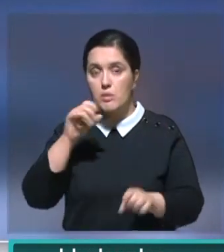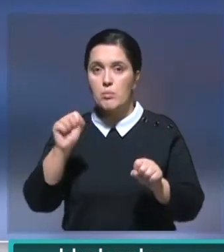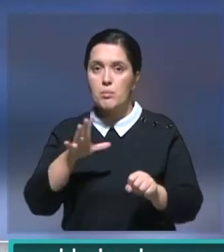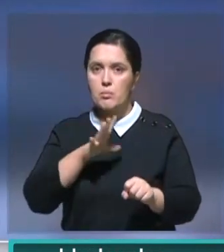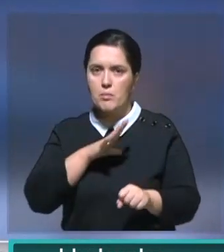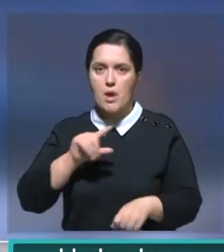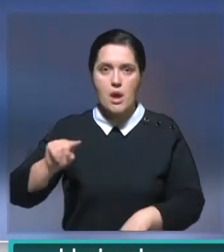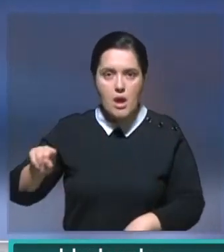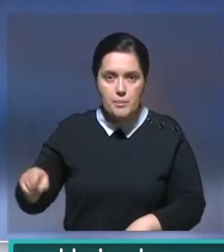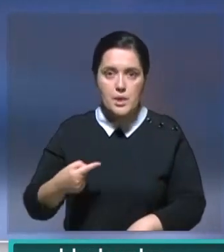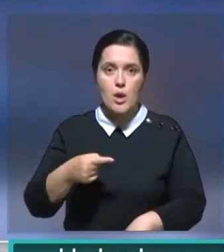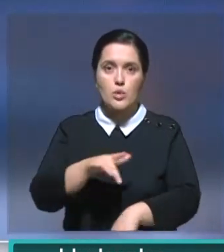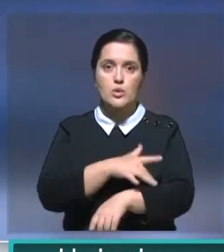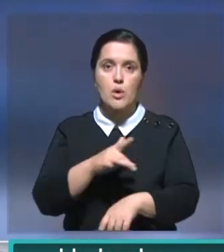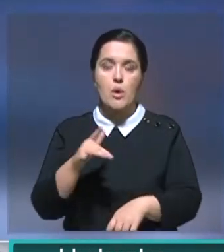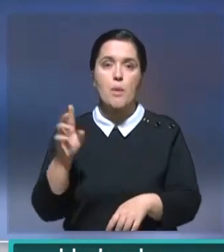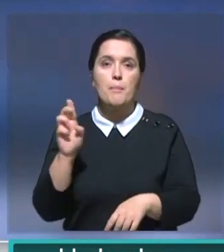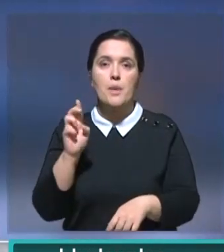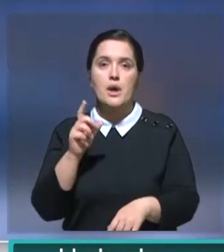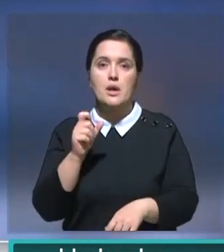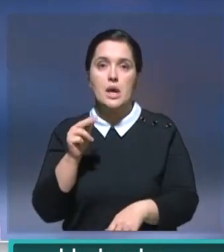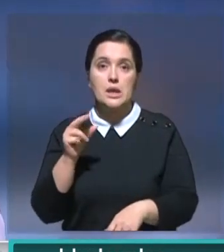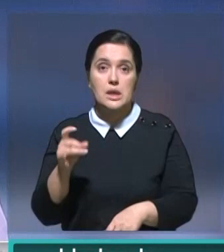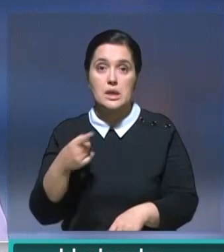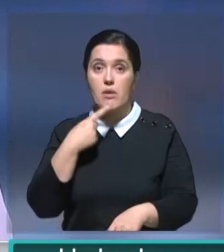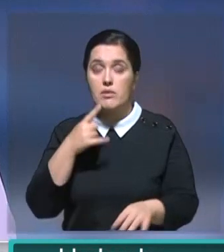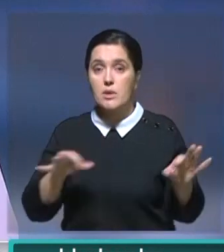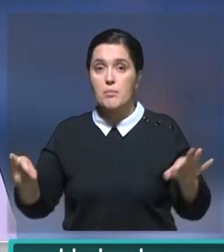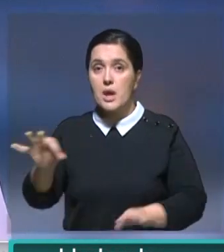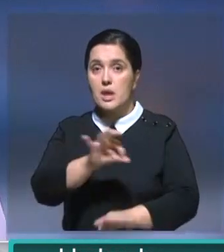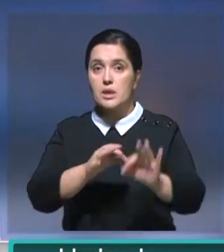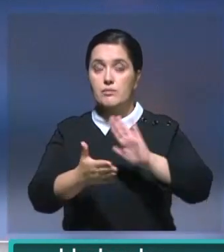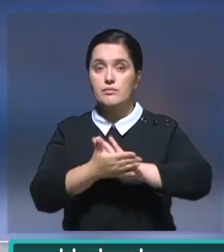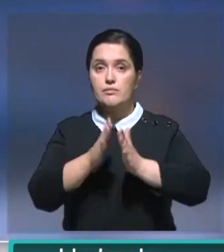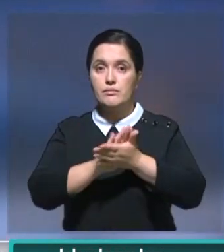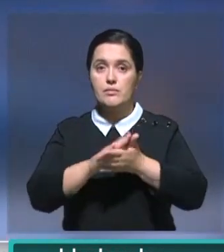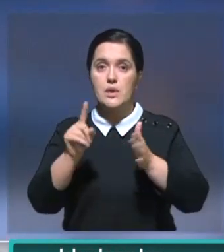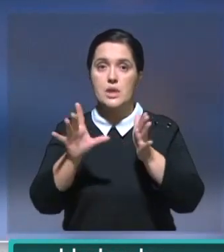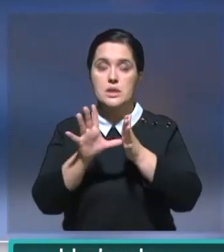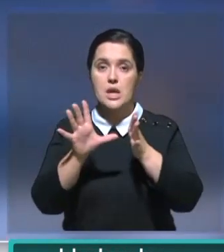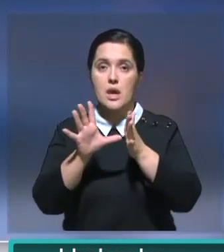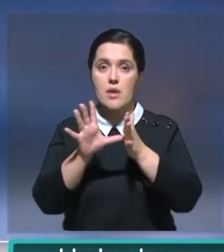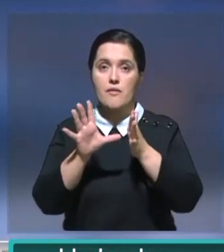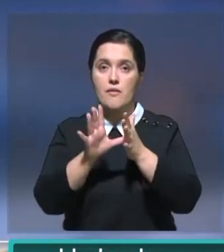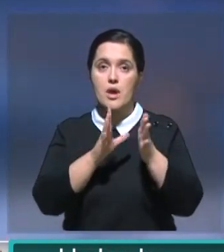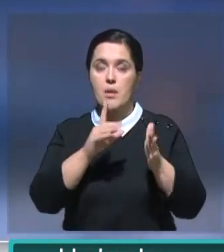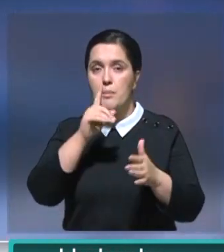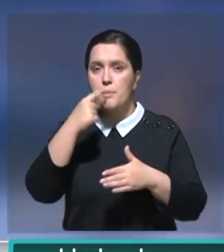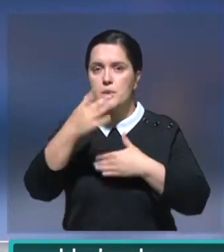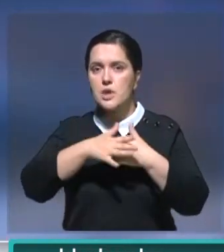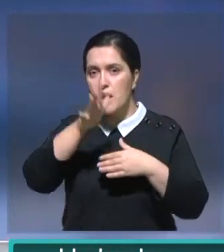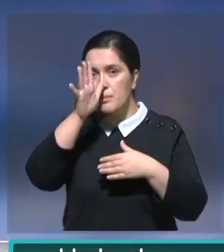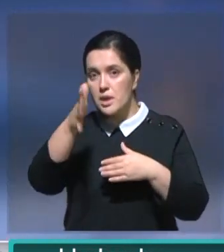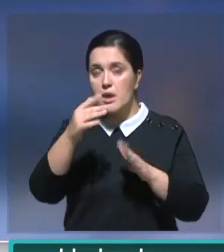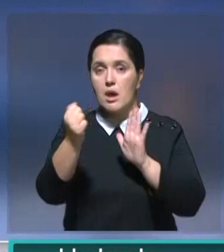стать обязательными услуги так называемых белых хакеров. Об этом говорится в проекте «Концепция развития цифровой экосистемы на ближайшие